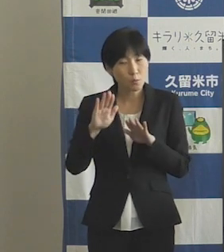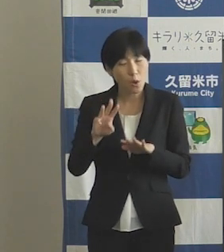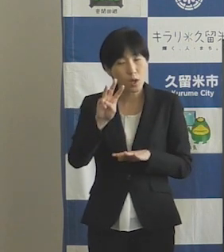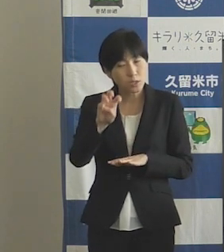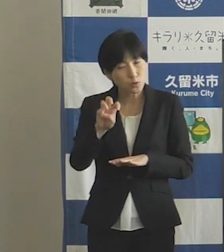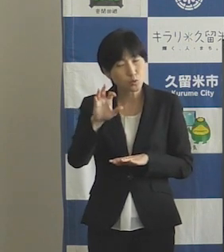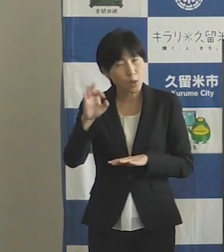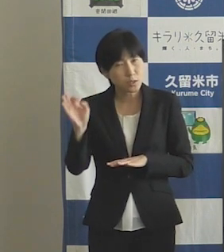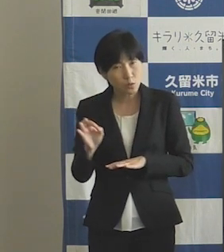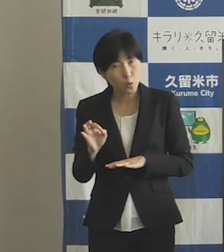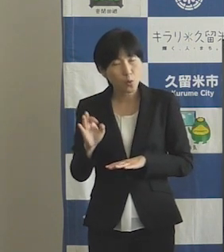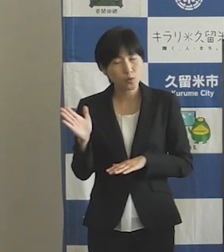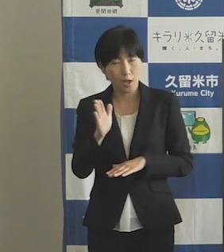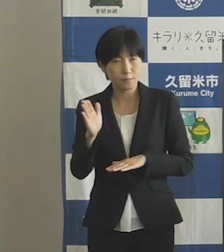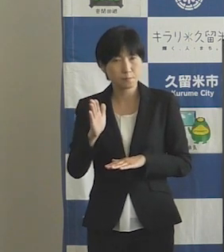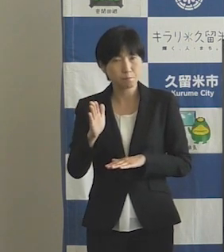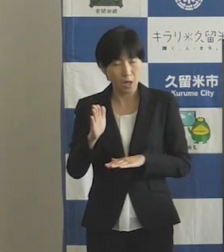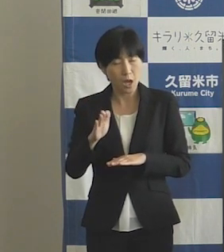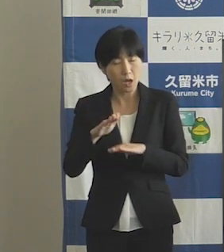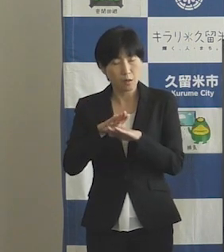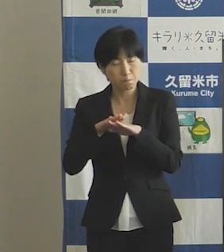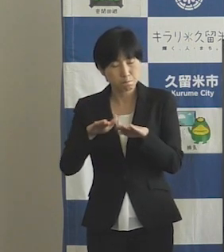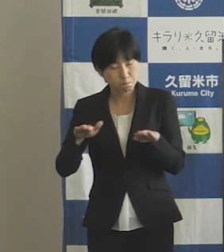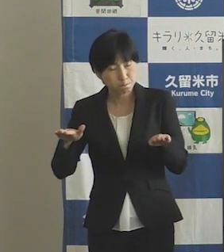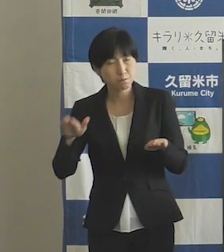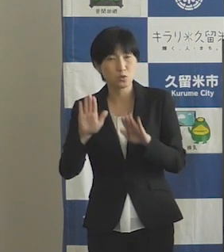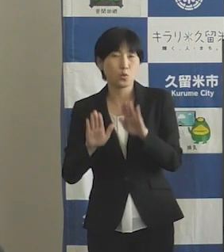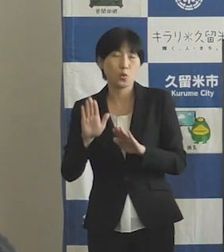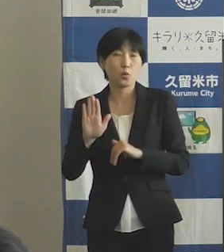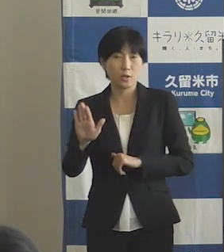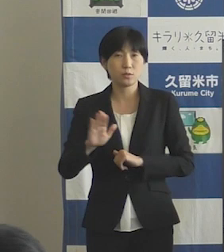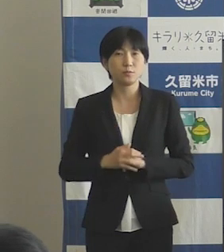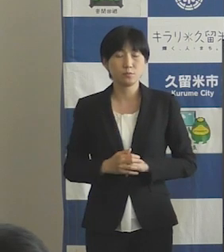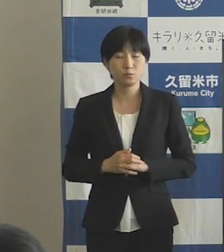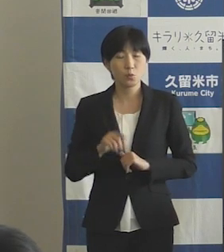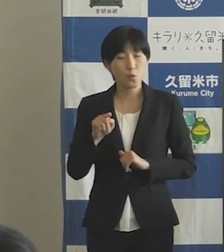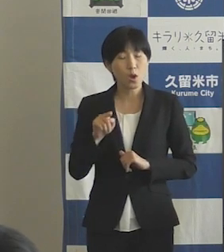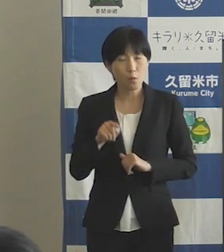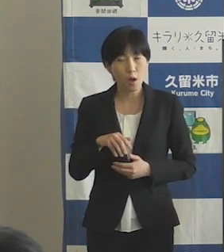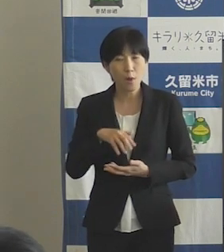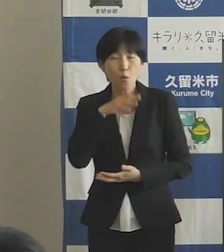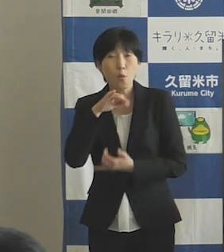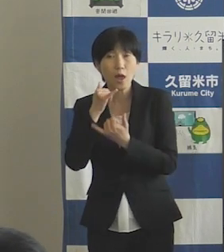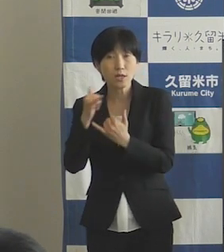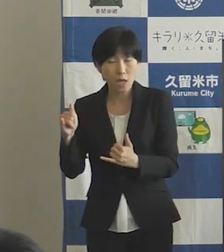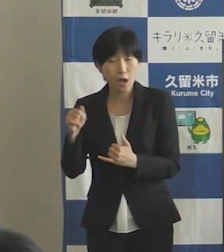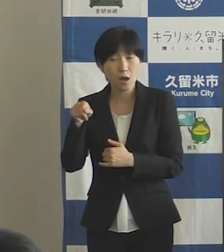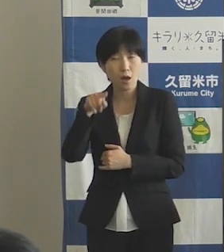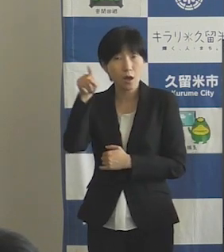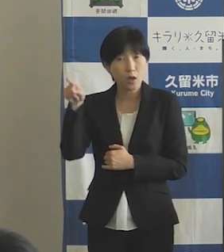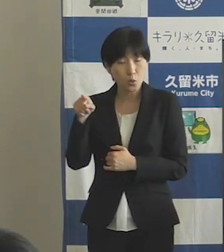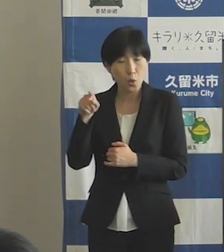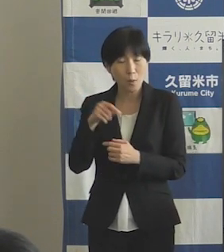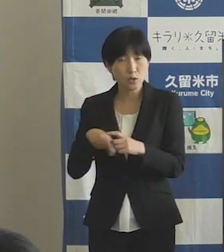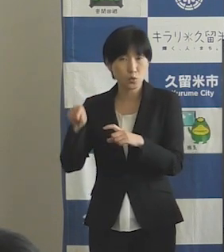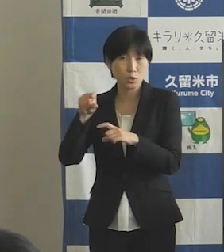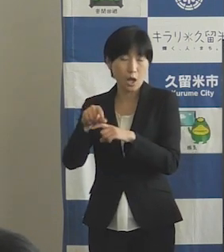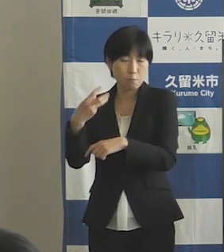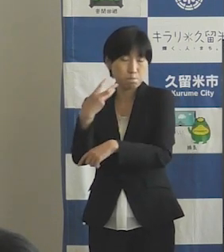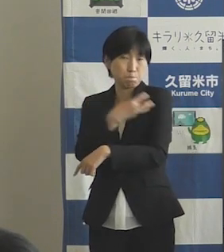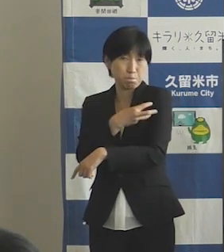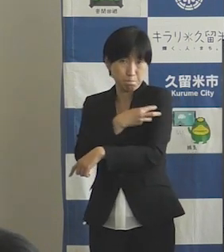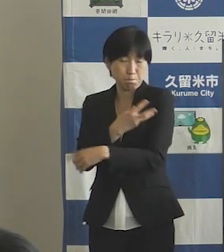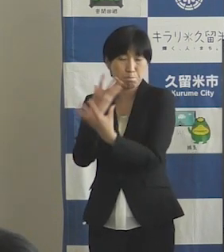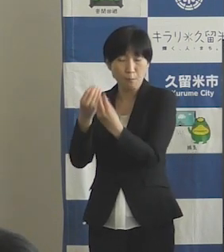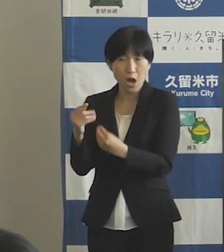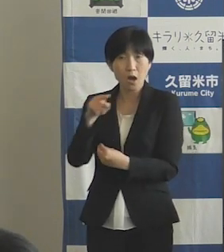代と落ち着いた状況であります。これは高齢者の追加ワクチンが進んだ